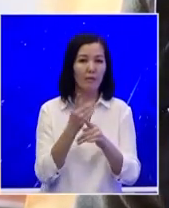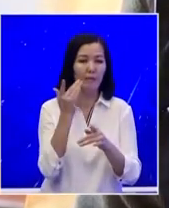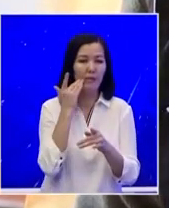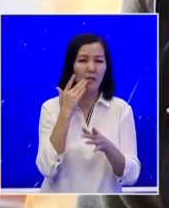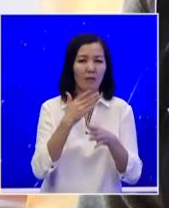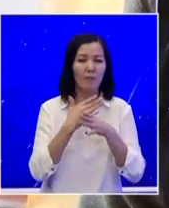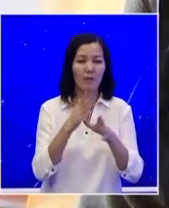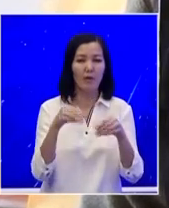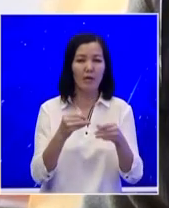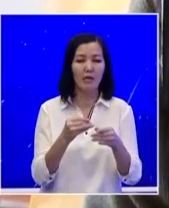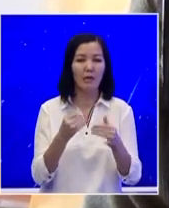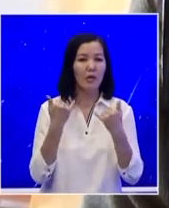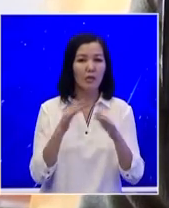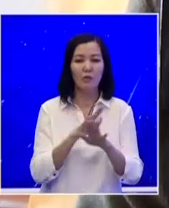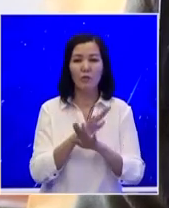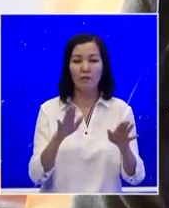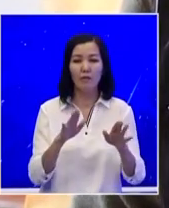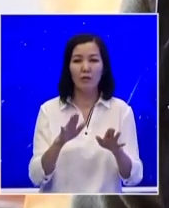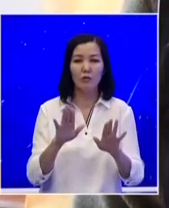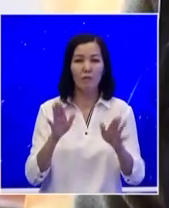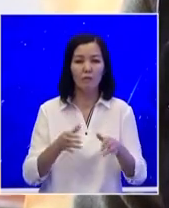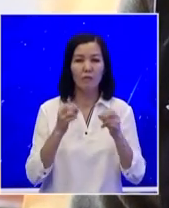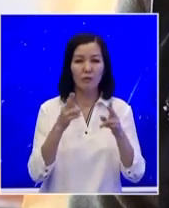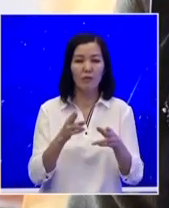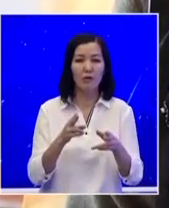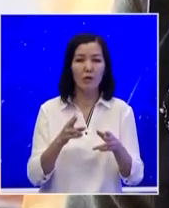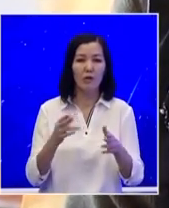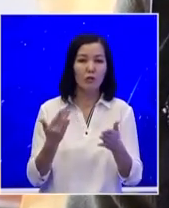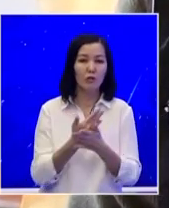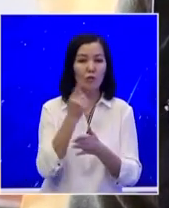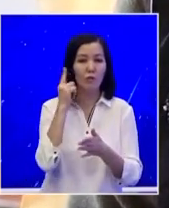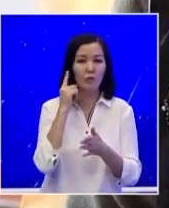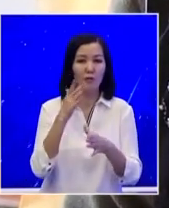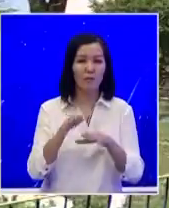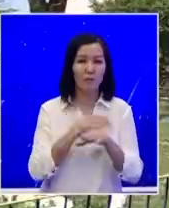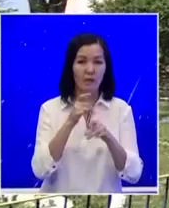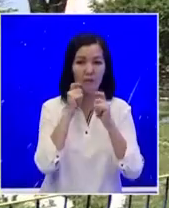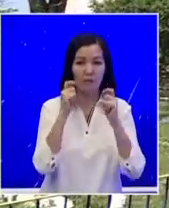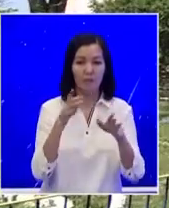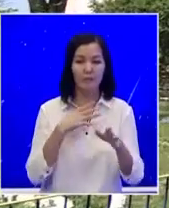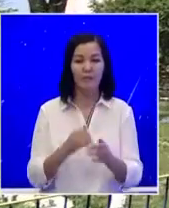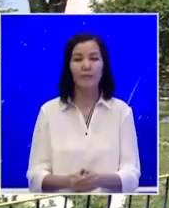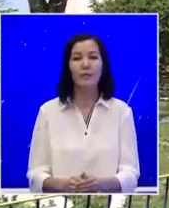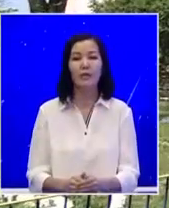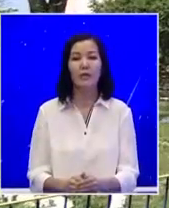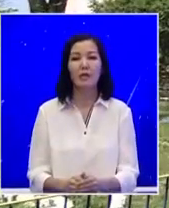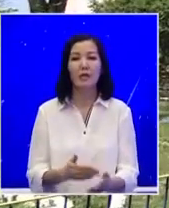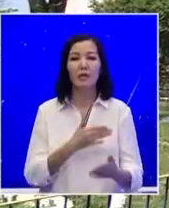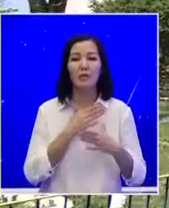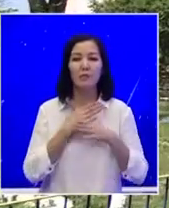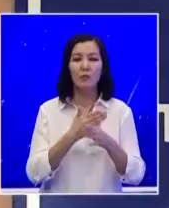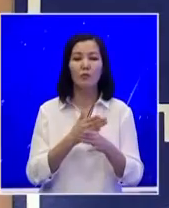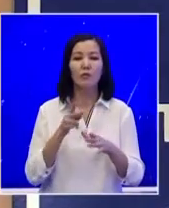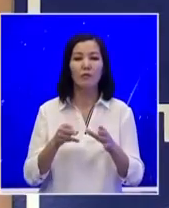помогает нам. Поэтому неудивительно, что и в этот период чрезвычайного положения мы снова услышали о его благих деяниях. К слову, средствами мецената в